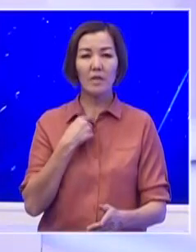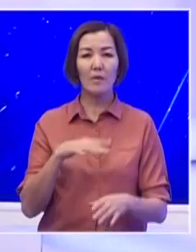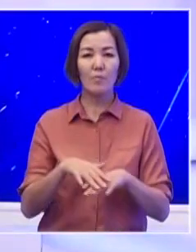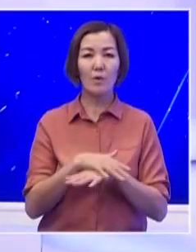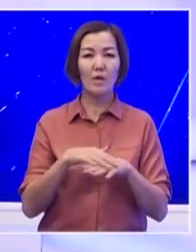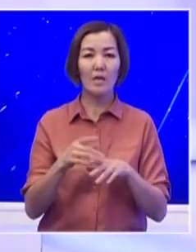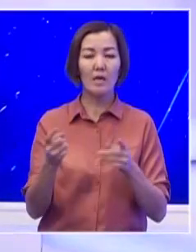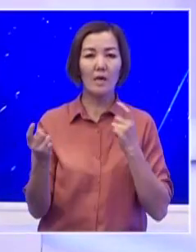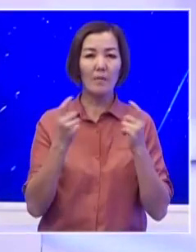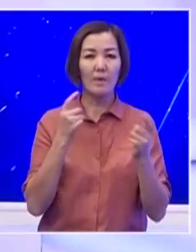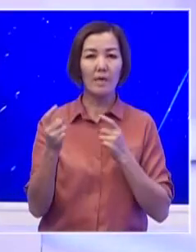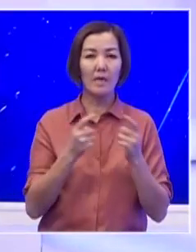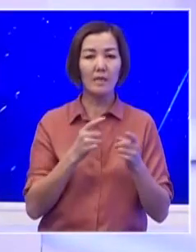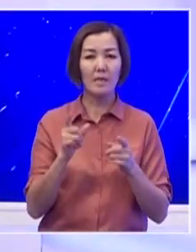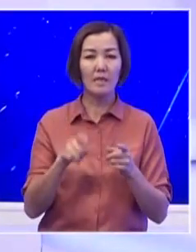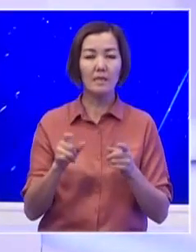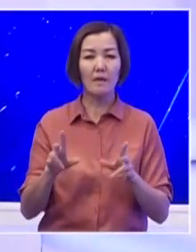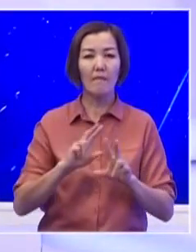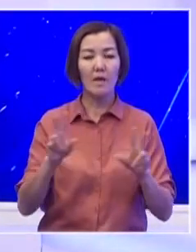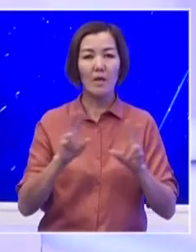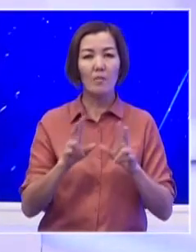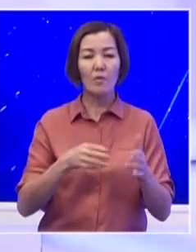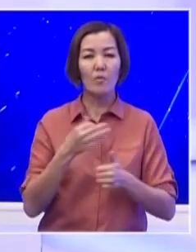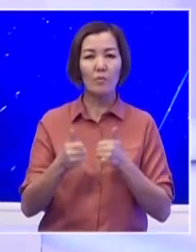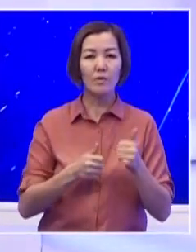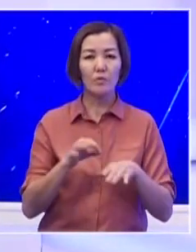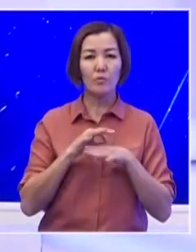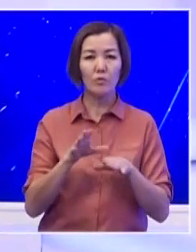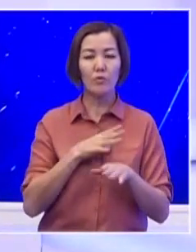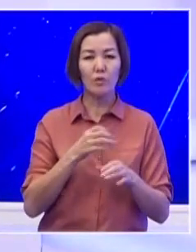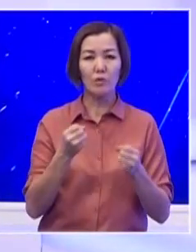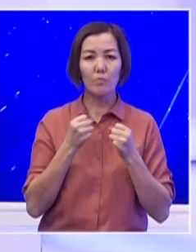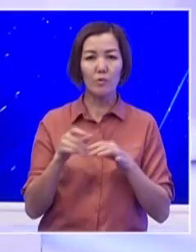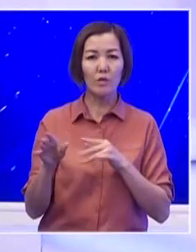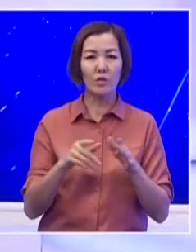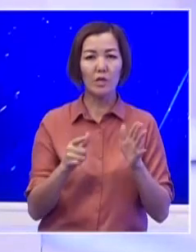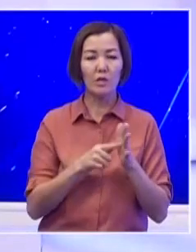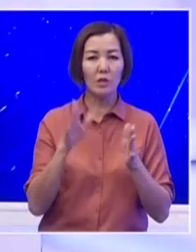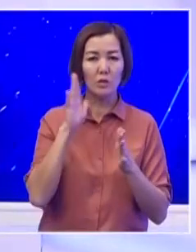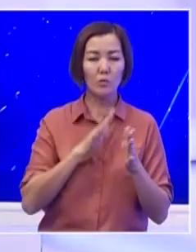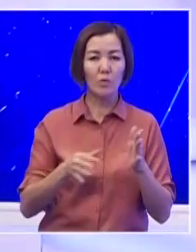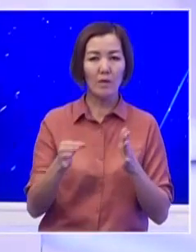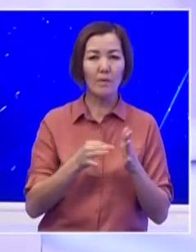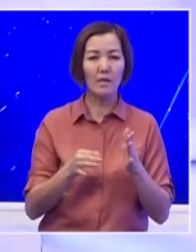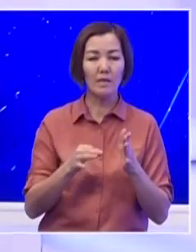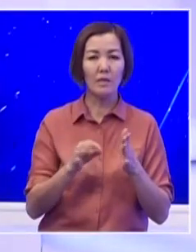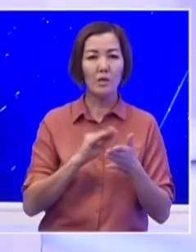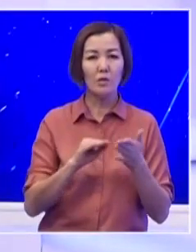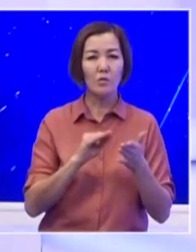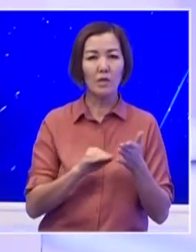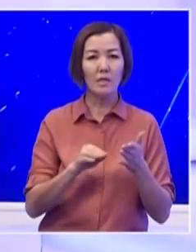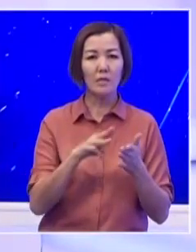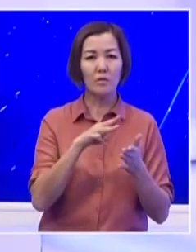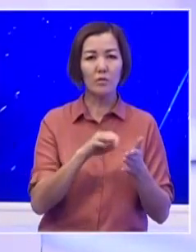Талдықорғанда бұқаралық ақпарат құралдары өкілдері арасында волейболдан облыстық турнир өтті. Спорттық шара Жетісу аймағының белгілі